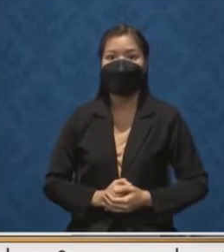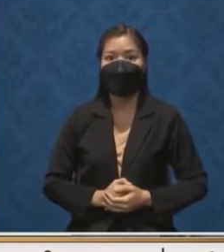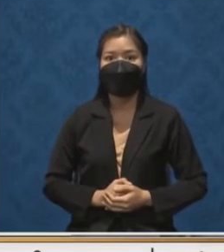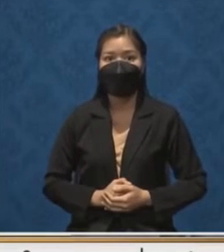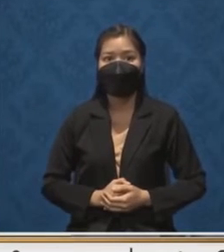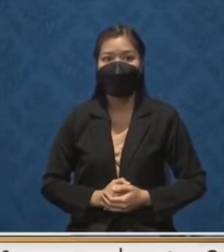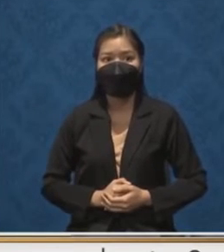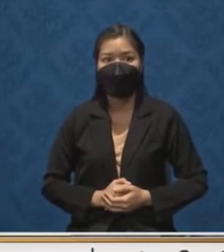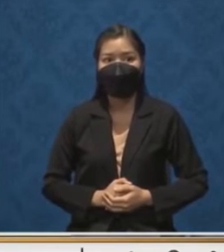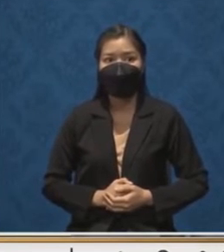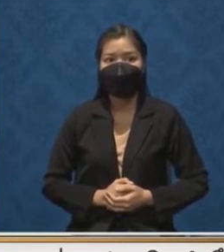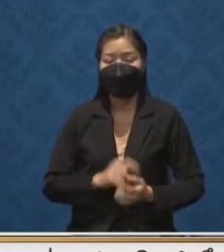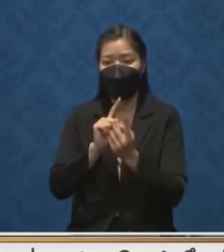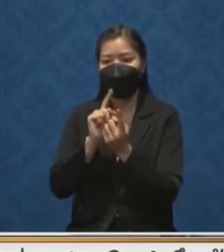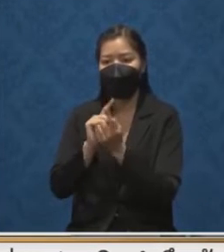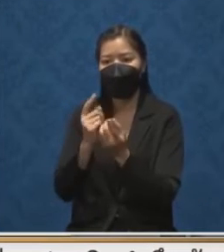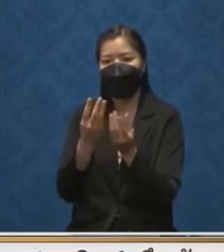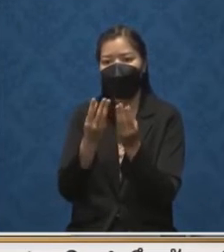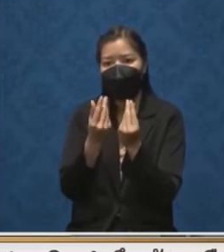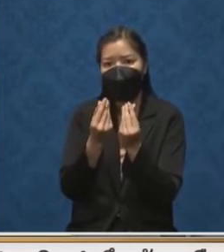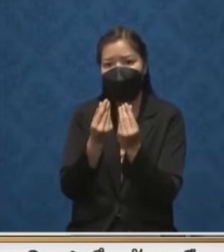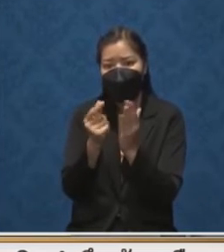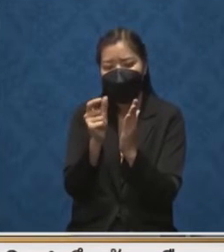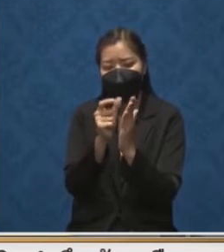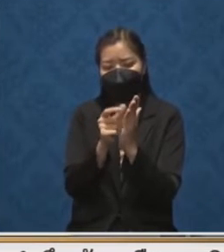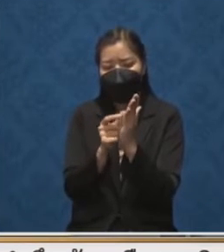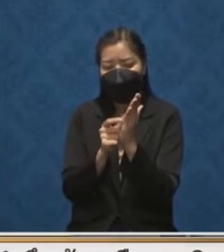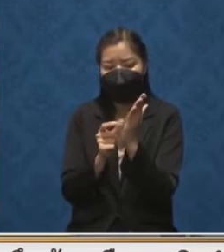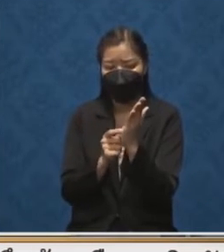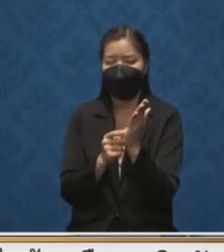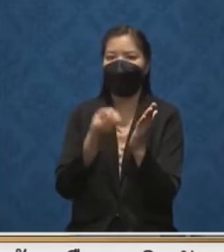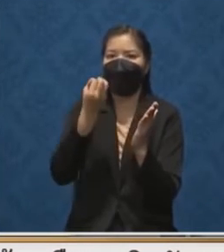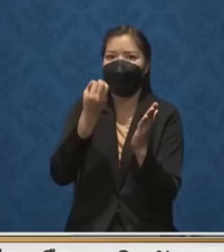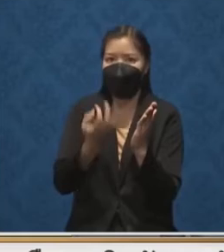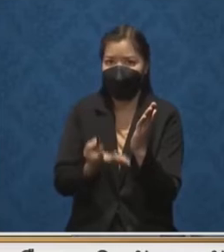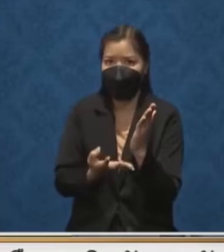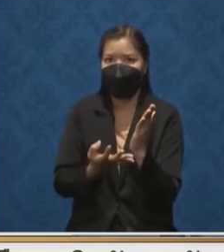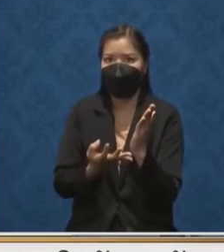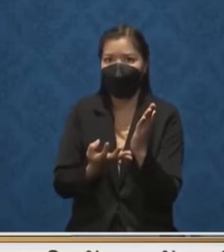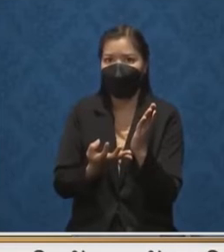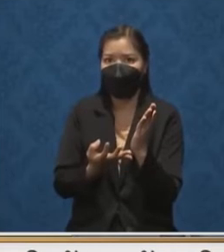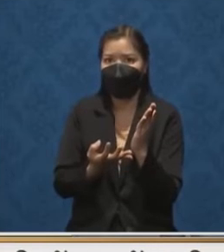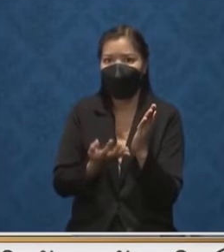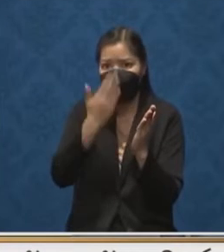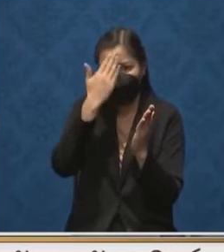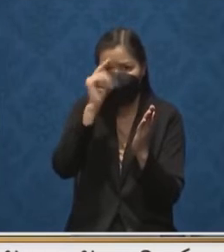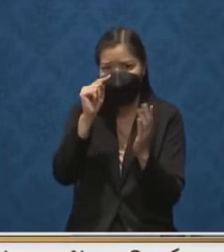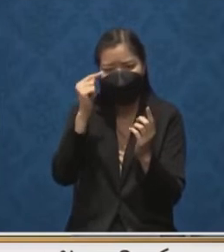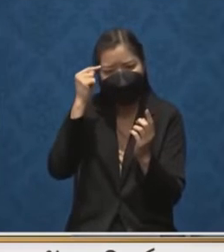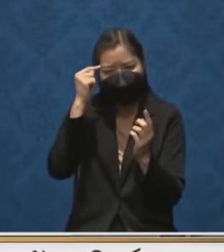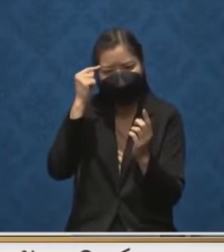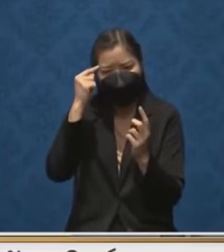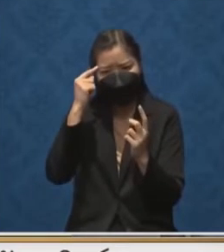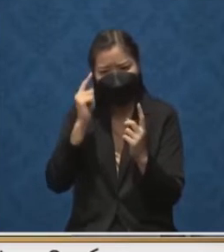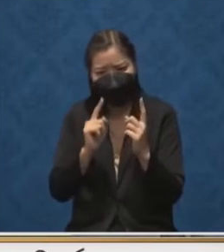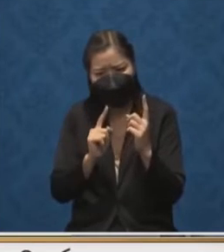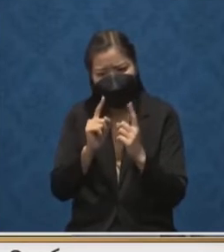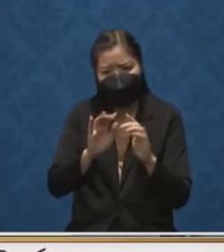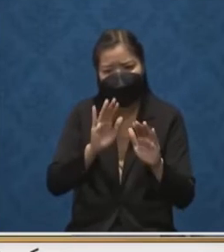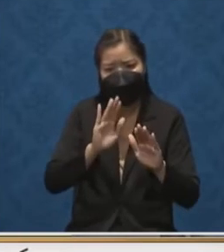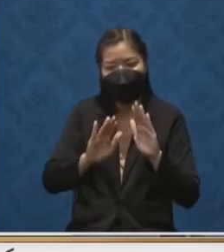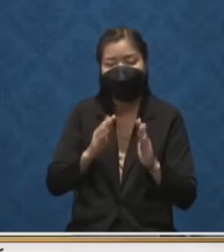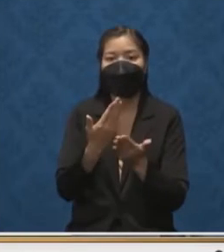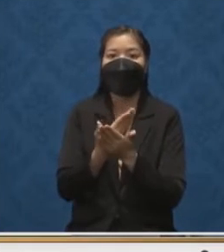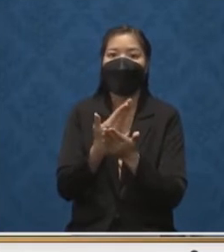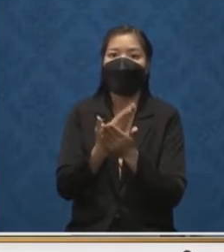านใส่ไว้เนี่ยมันมากกว่าที่เกิดขึ้นจริงเพราะท่านไม่ได้คำนึงถึงงบประจำต่างๆงบผูกพันต่างๆหรือเ